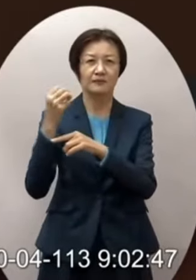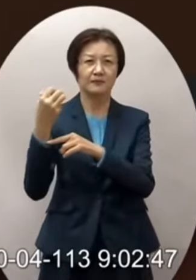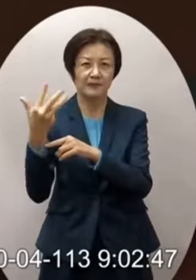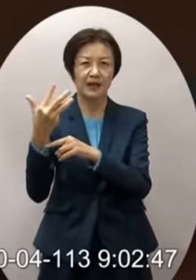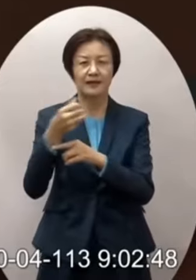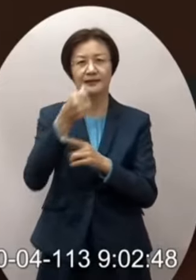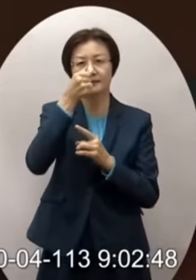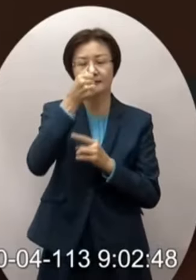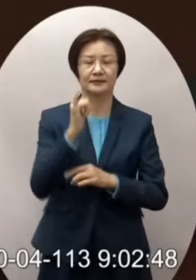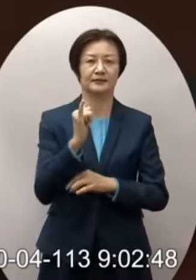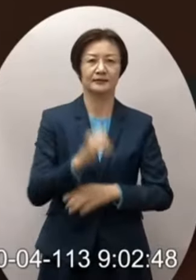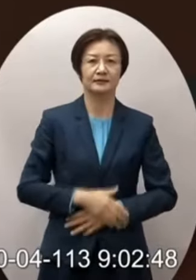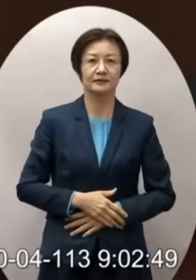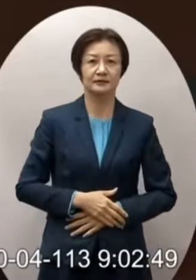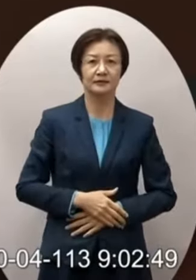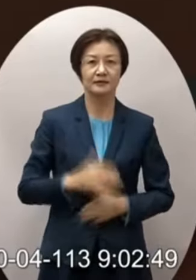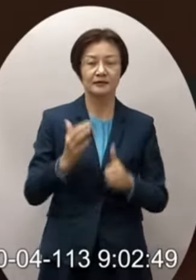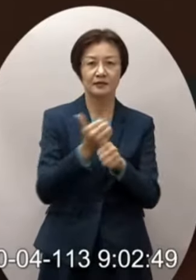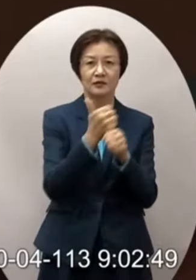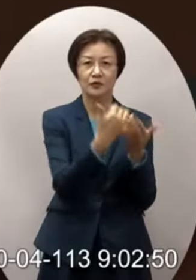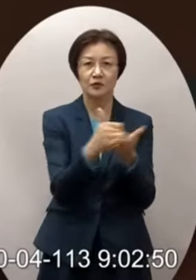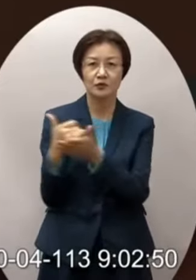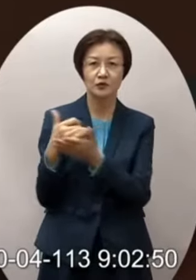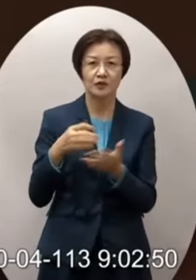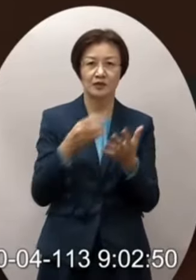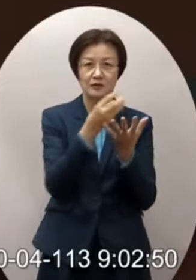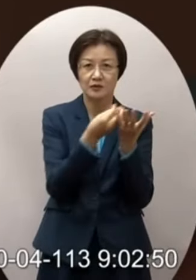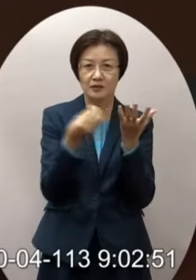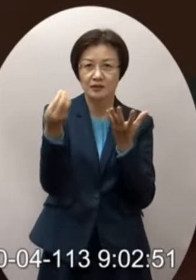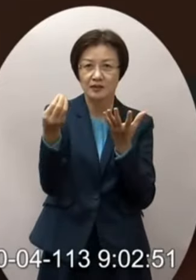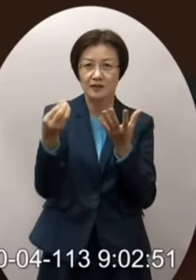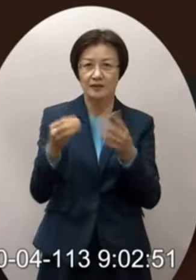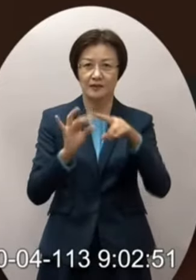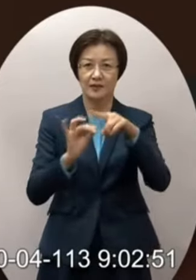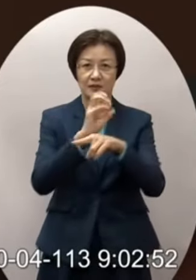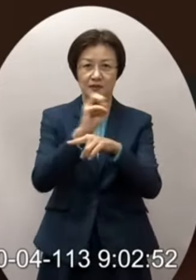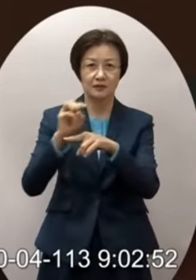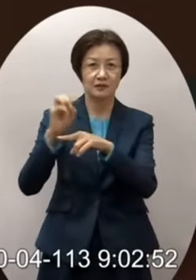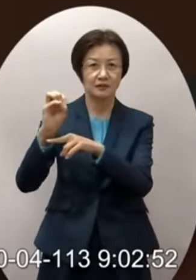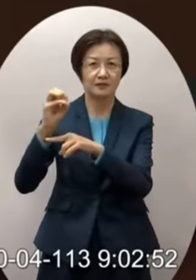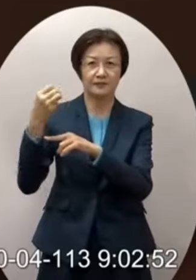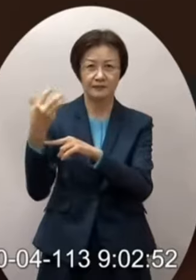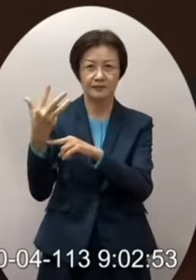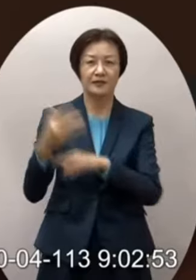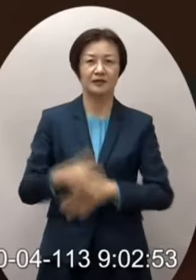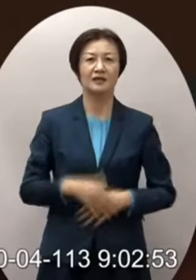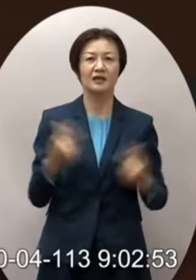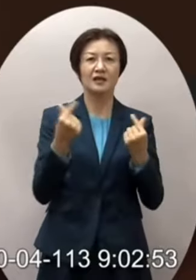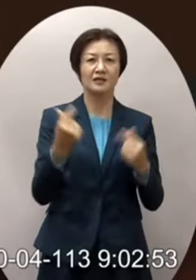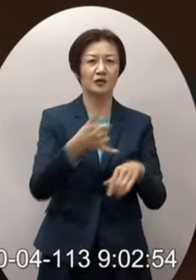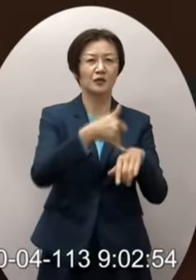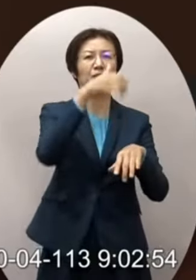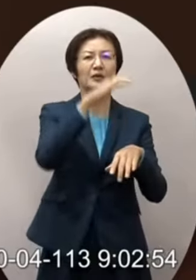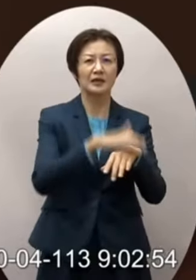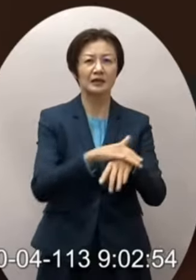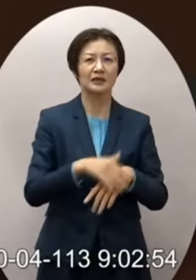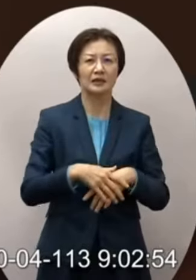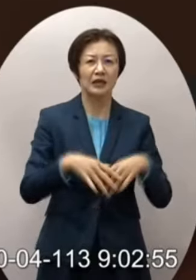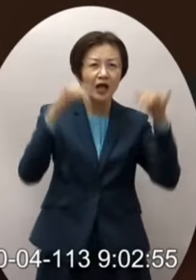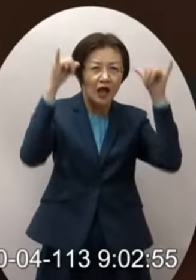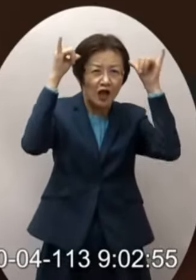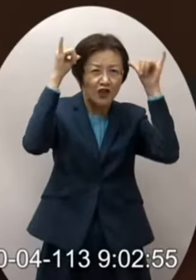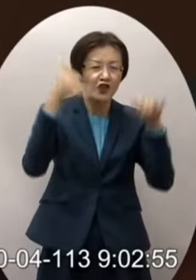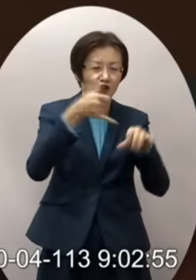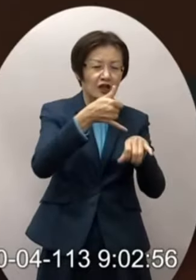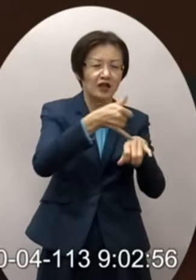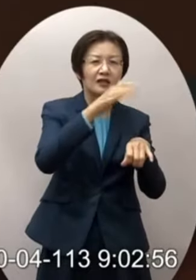0.08%。从总预算调整0.08%，就好像蚊子叮牛角一样，